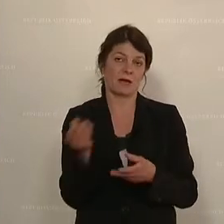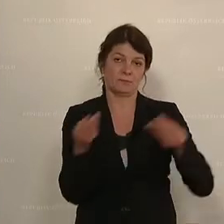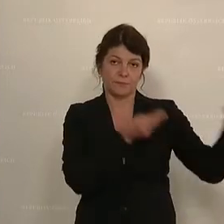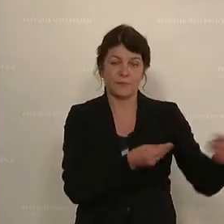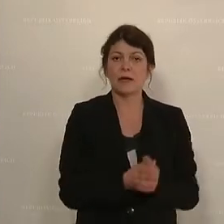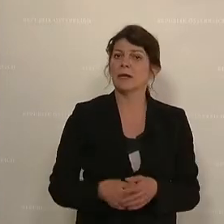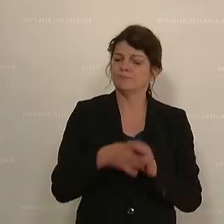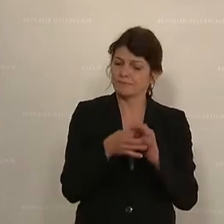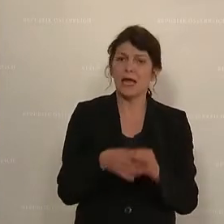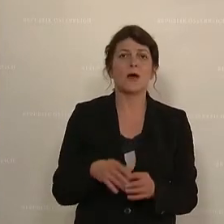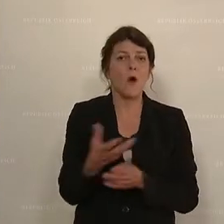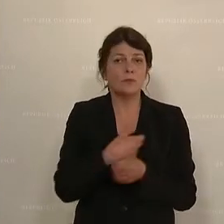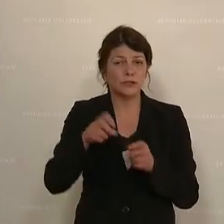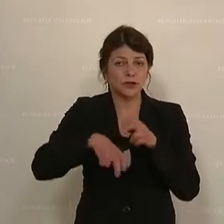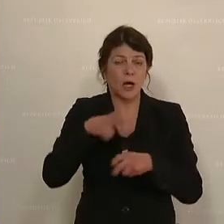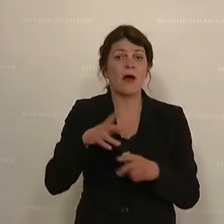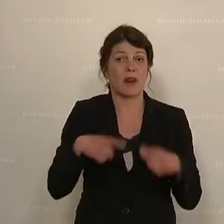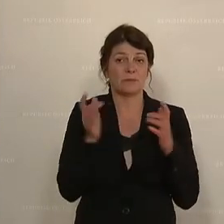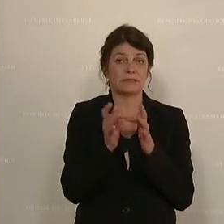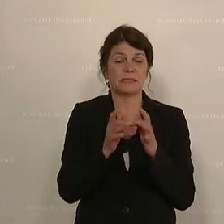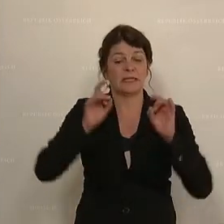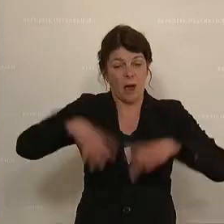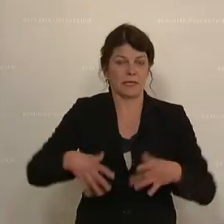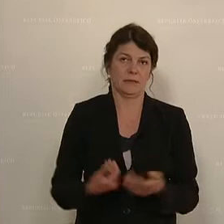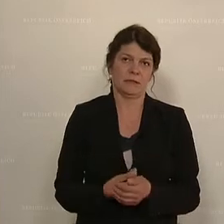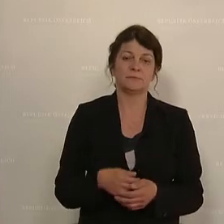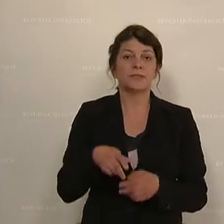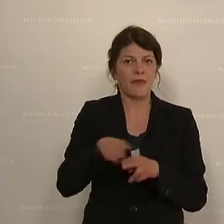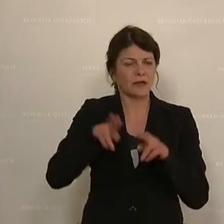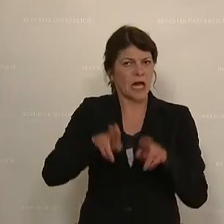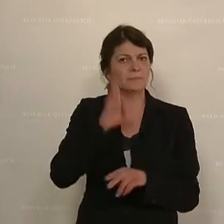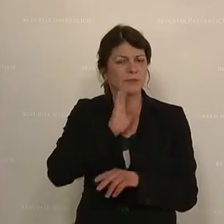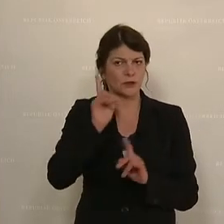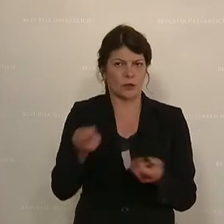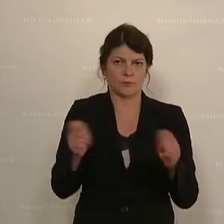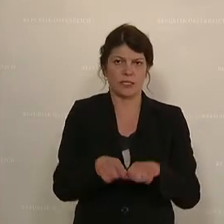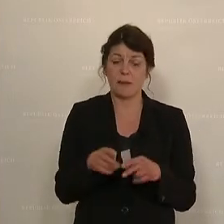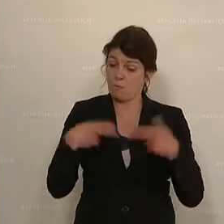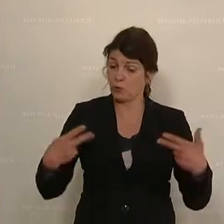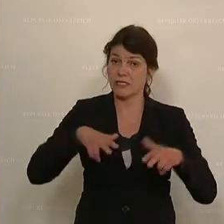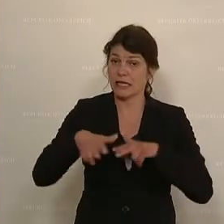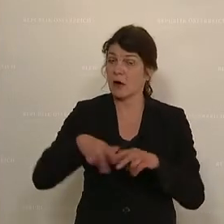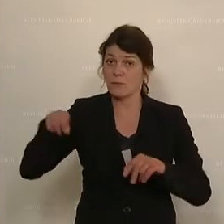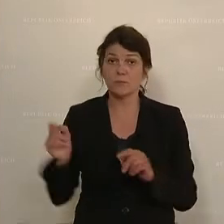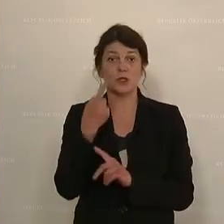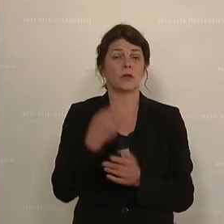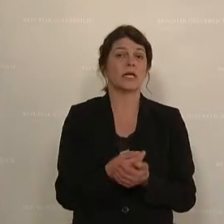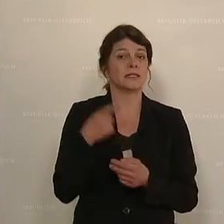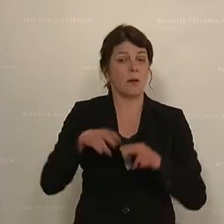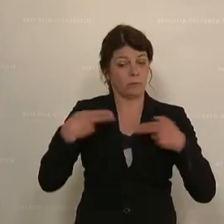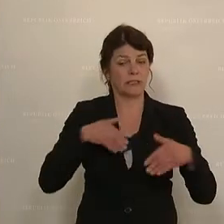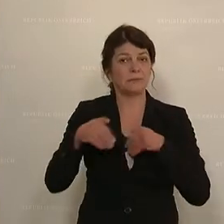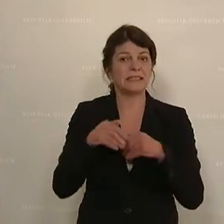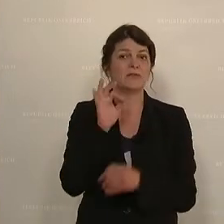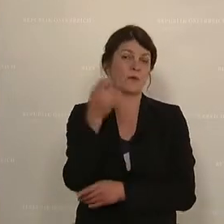betreffend Umsatzsteuer auf Lebensmittel aussetzen. Der Nationalrat möge beschließen, die Bundesregierung, insbesondere der